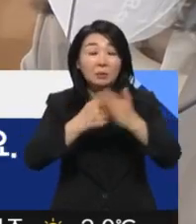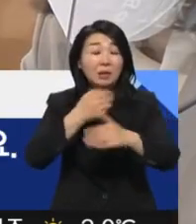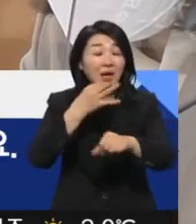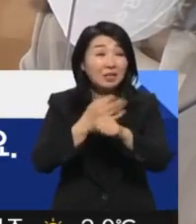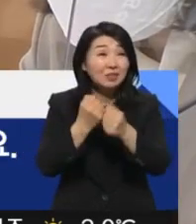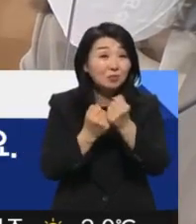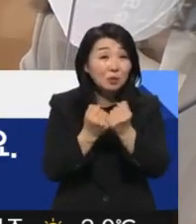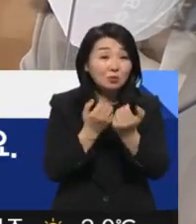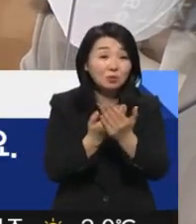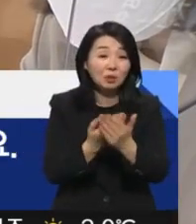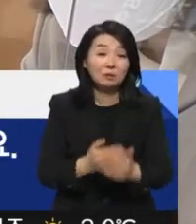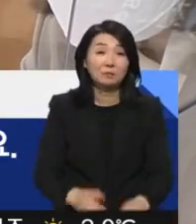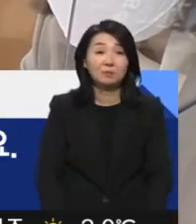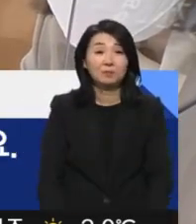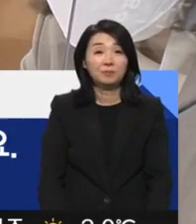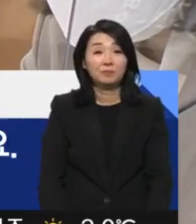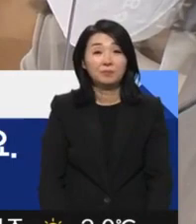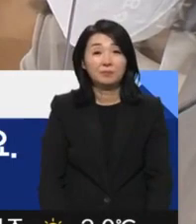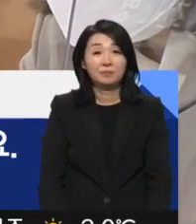구체적으로 할게요. 예,